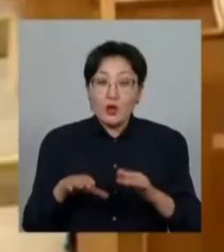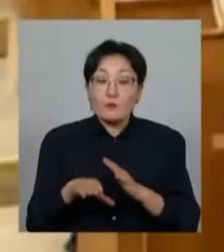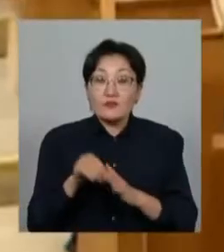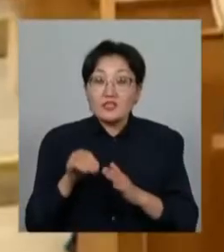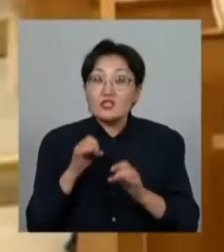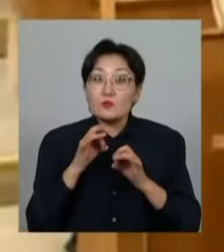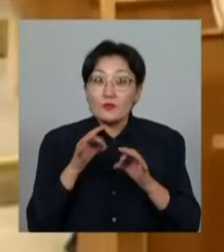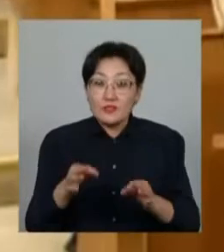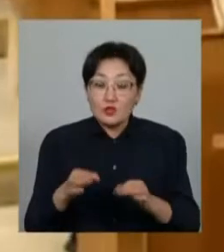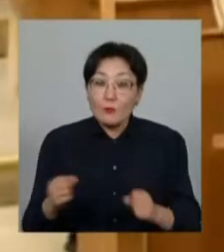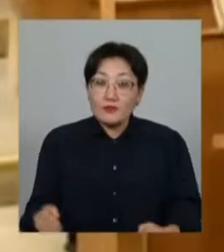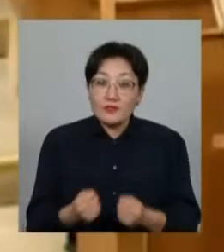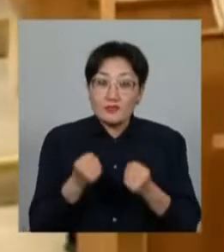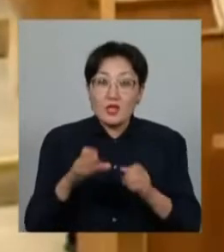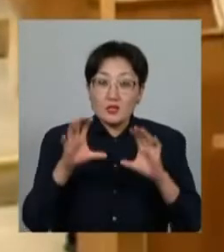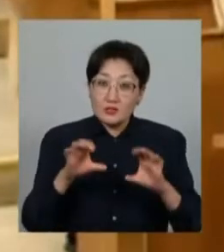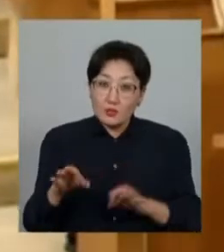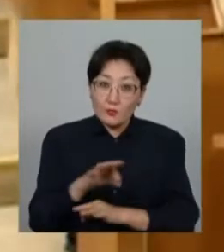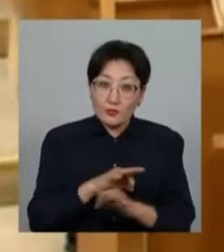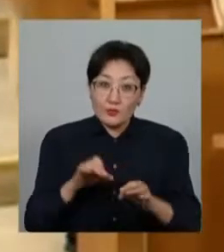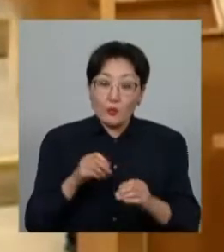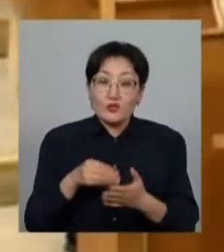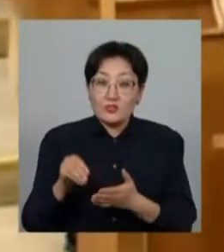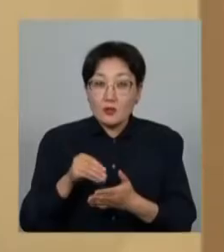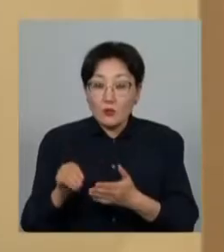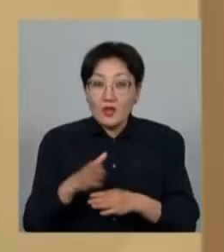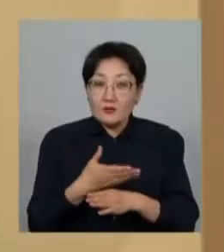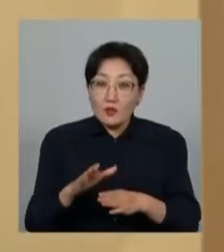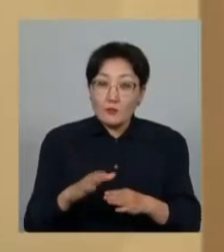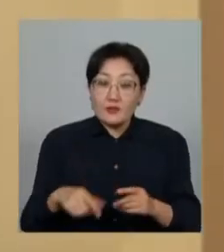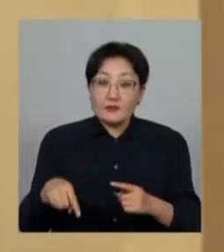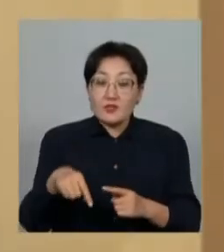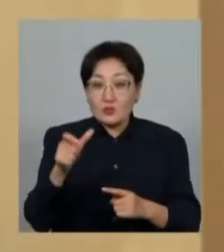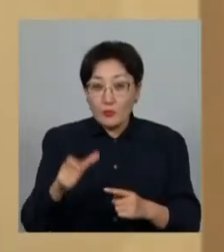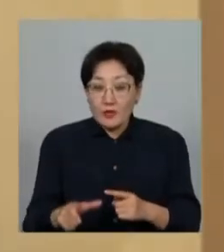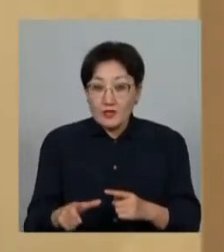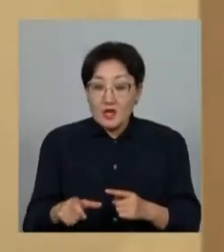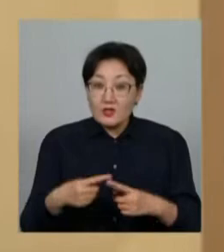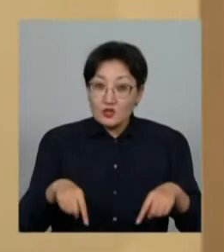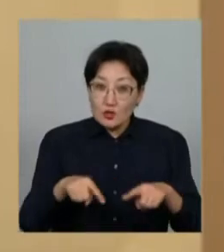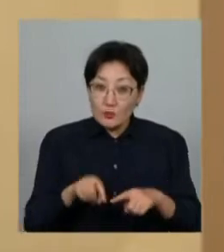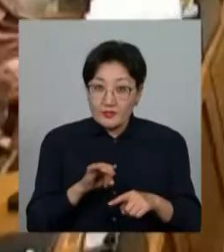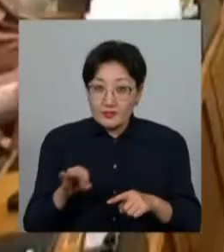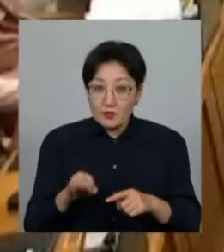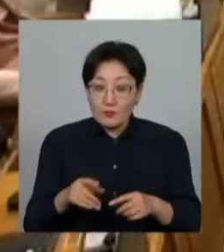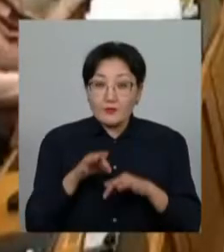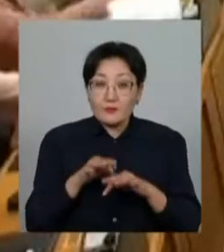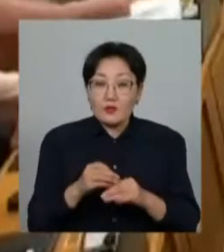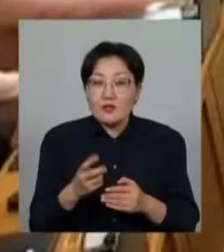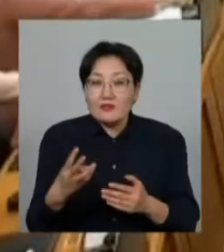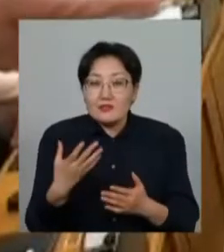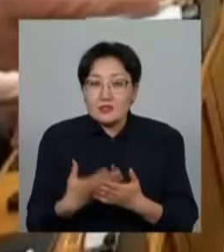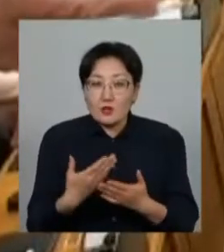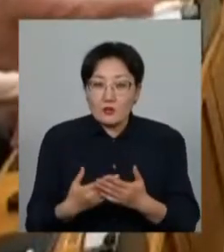избранник высказался в поддержку законопроекта о закупках отдельных субъектов квазигосударственного сектора и привел несколько